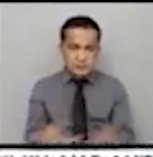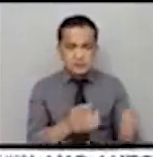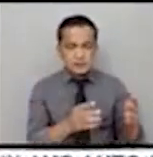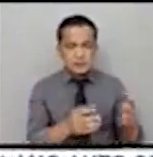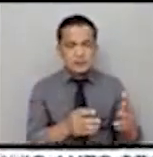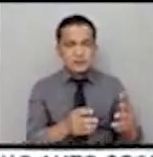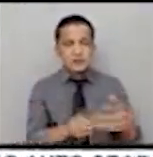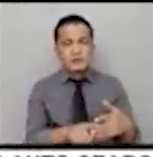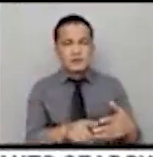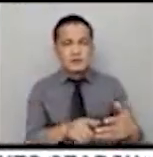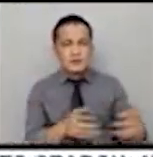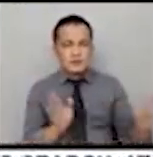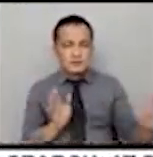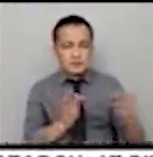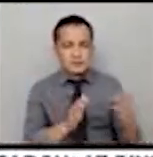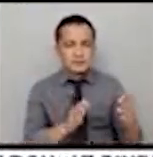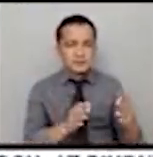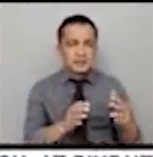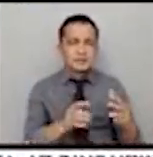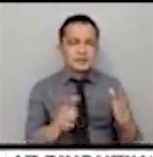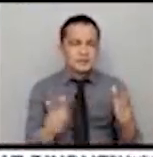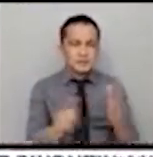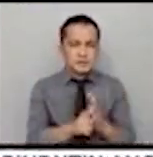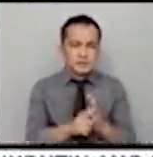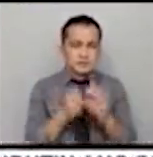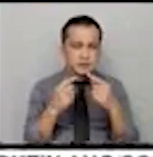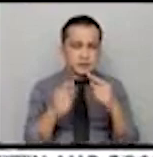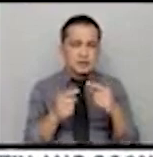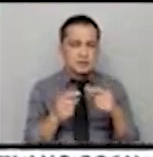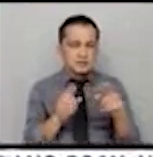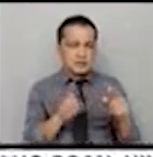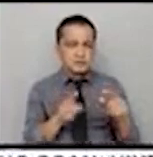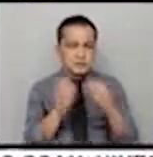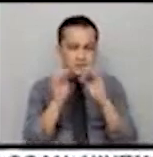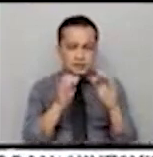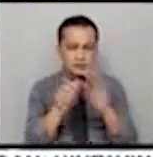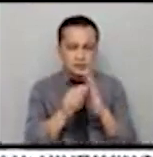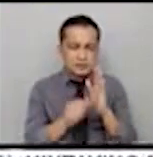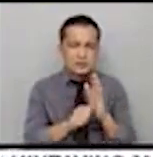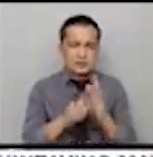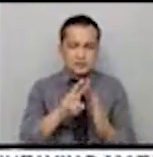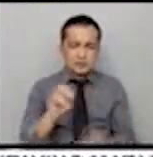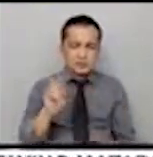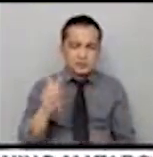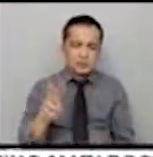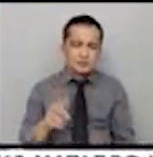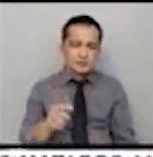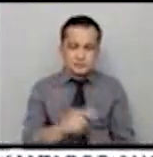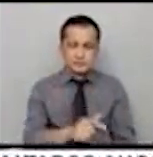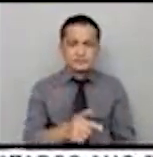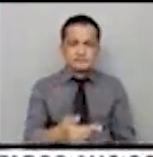Drugs Act of 2002. Noel Talakay para sa Morning Show ng Bayan, Rise and Shine, Pilipinas.